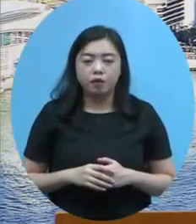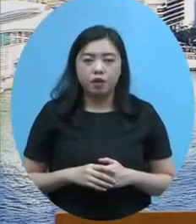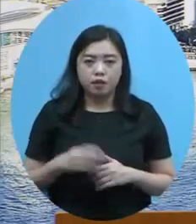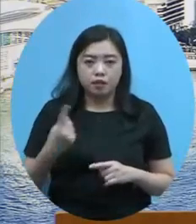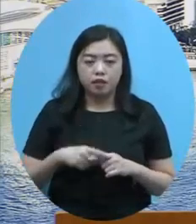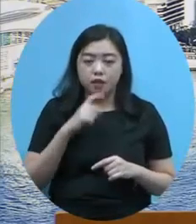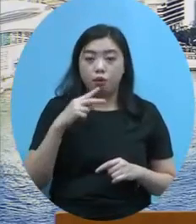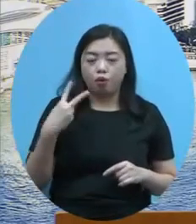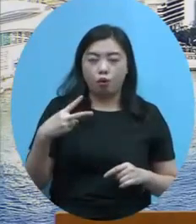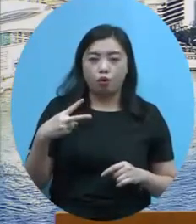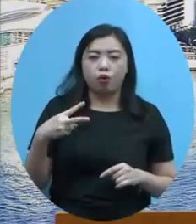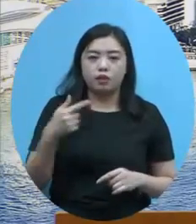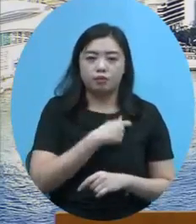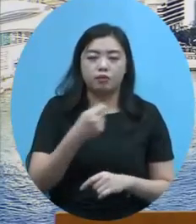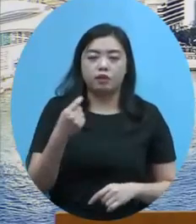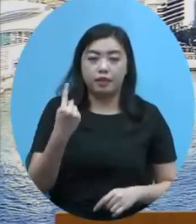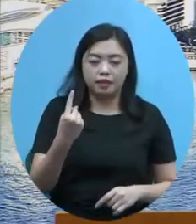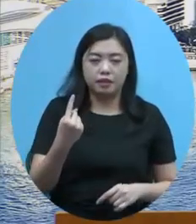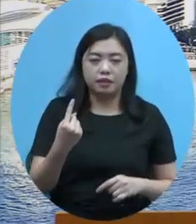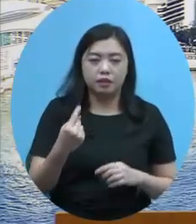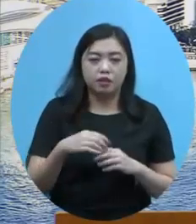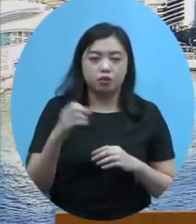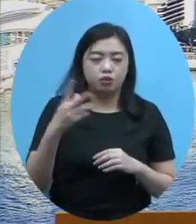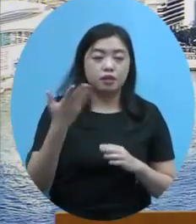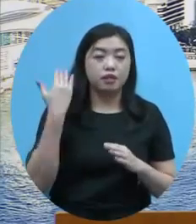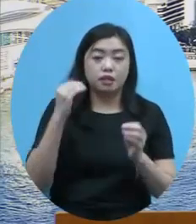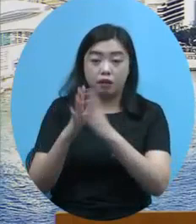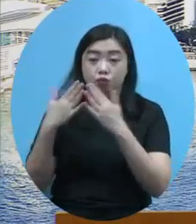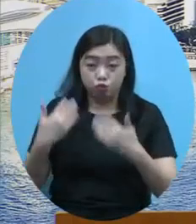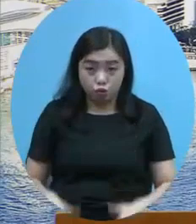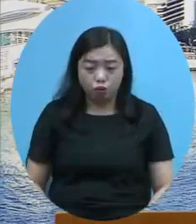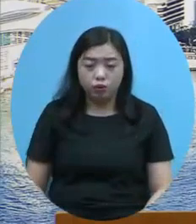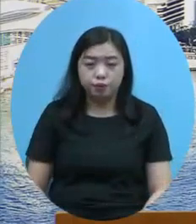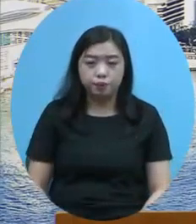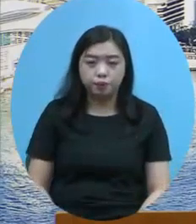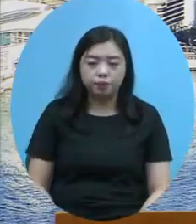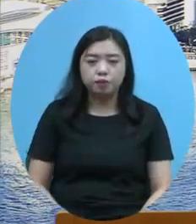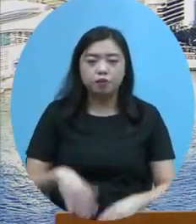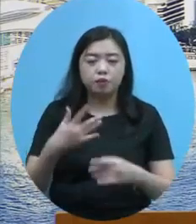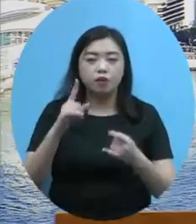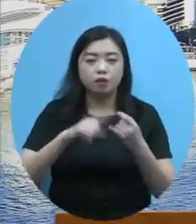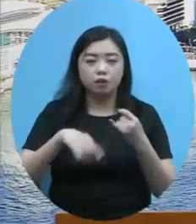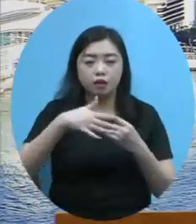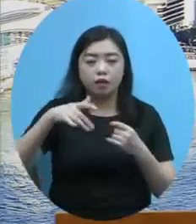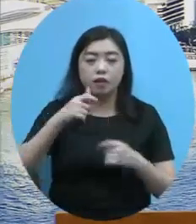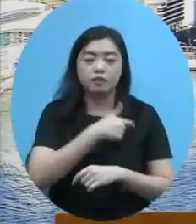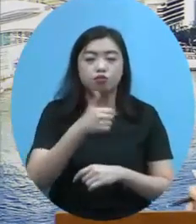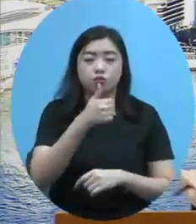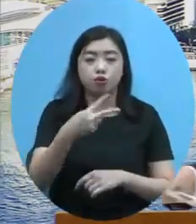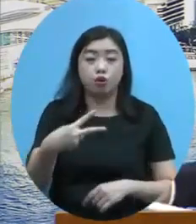2個咧係接種咗一針，咁但係佢哋先前都係感染咗啦，咁餘下嘅人士咧都係接種咗2針嘅。